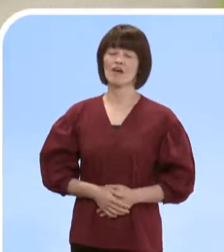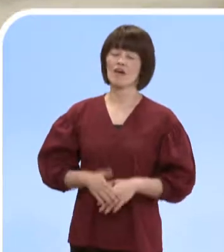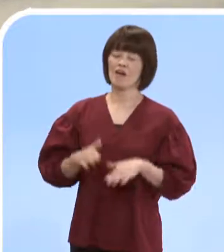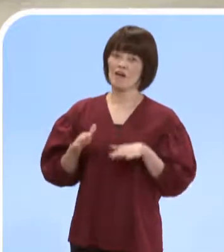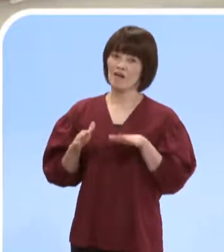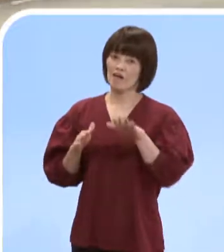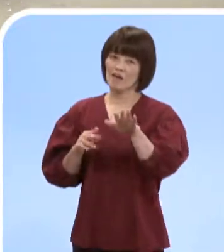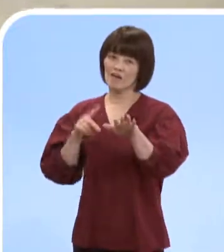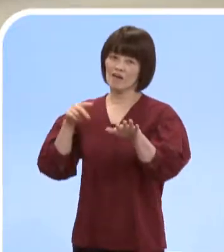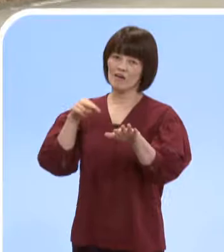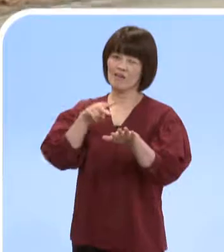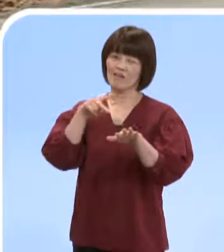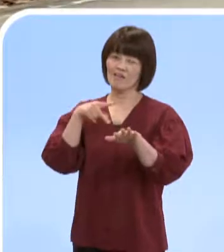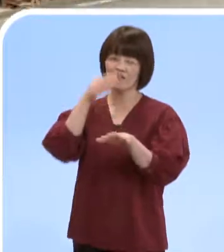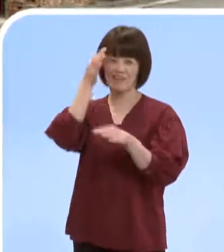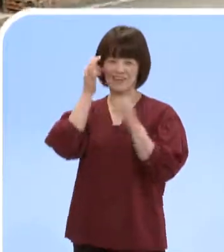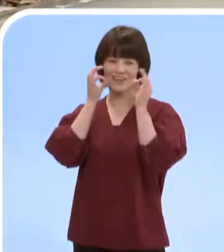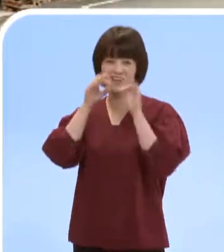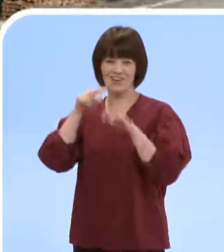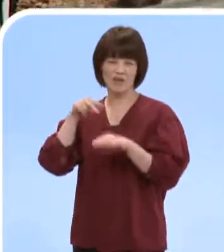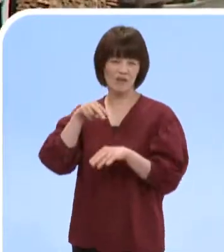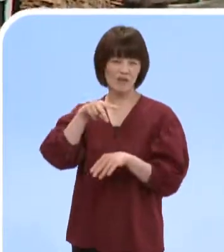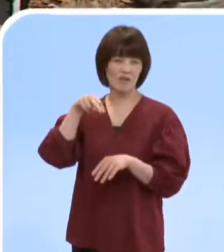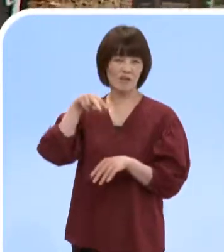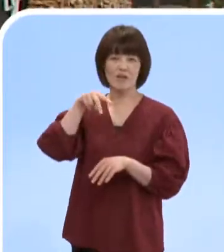すごいなんか坂登ってきてますけど。